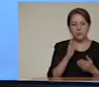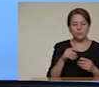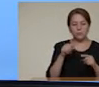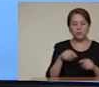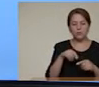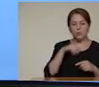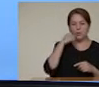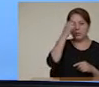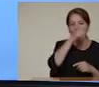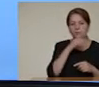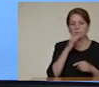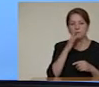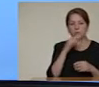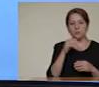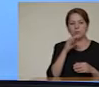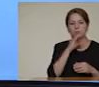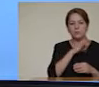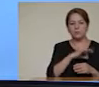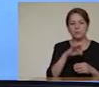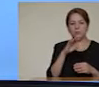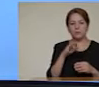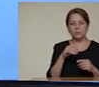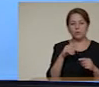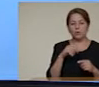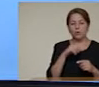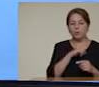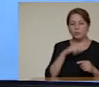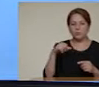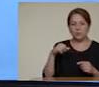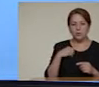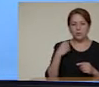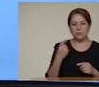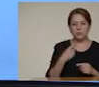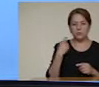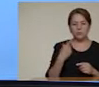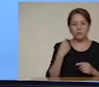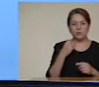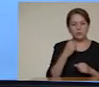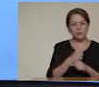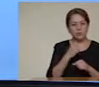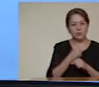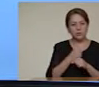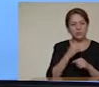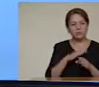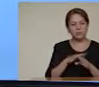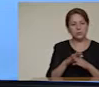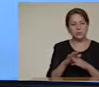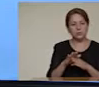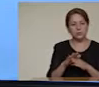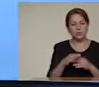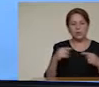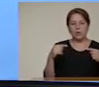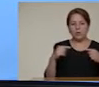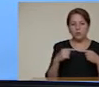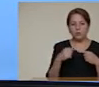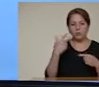fasllarni ifodalashi oqibatida ular o'zlarini dehqonchilik ishlarini olib borishlarini aynan 30